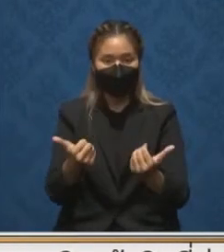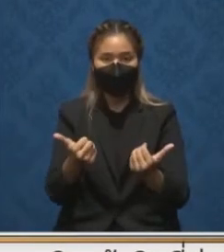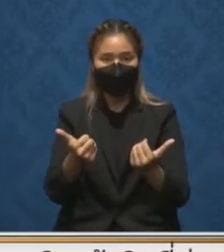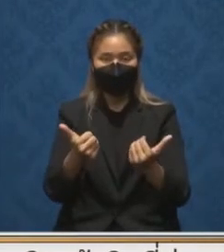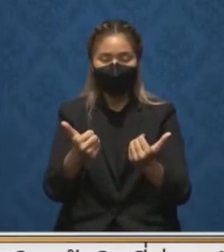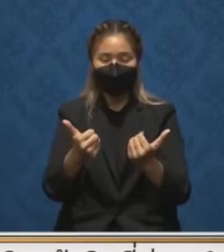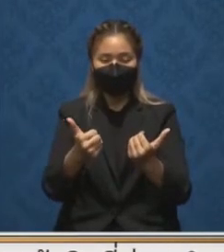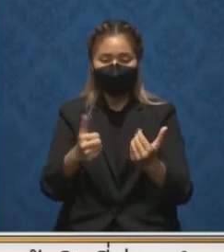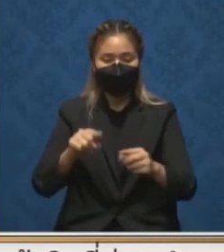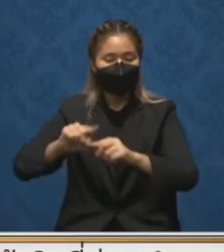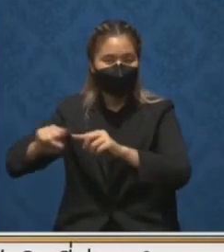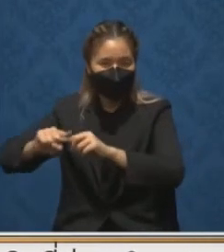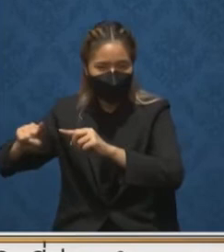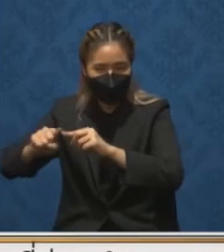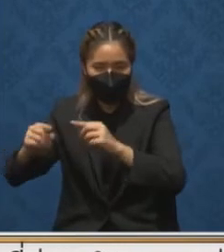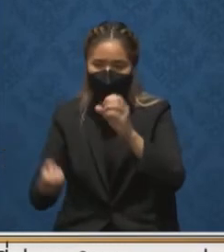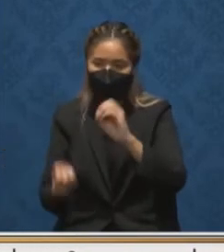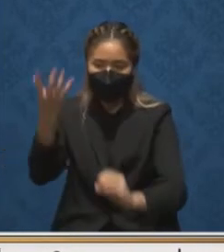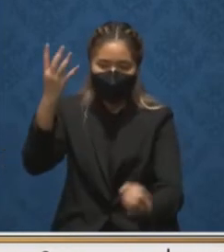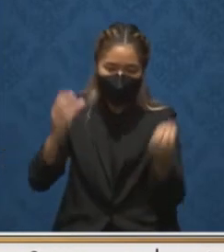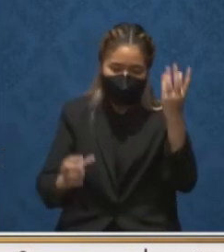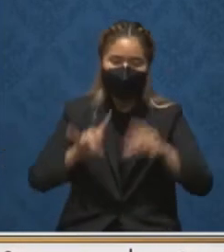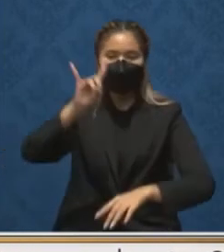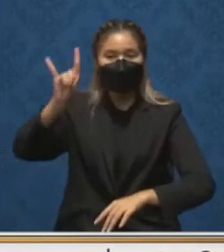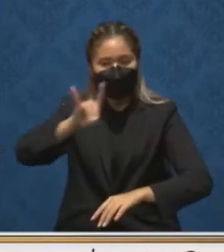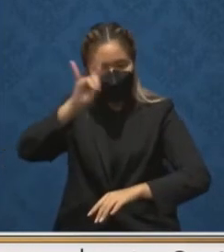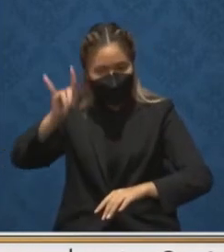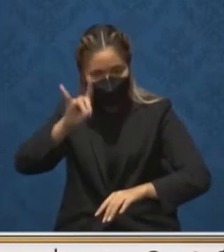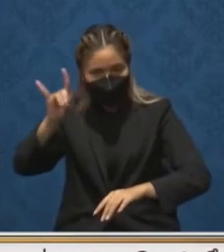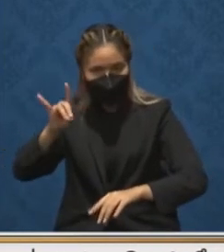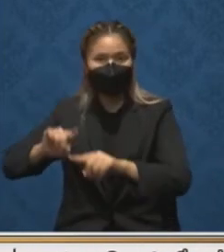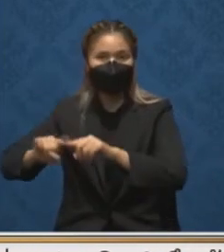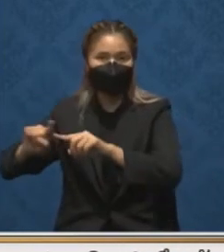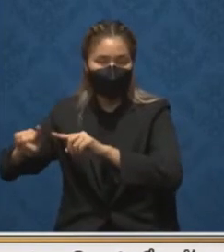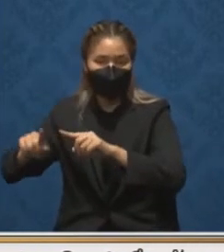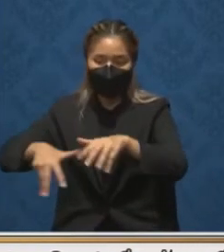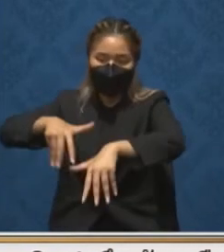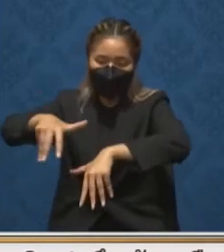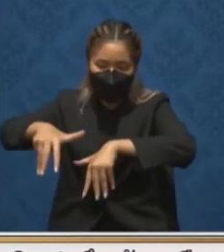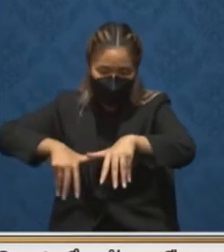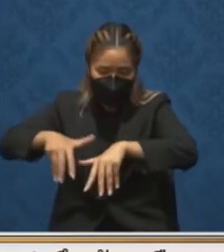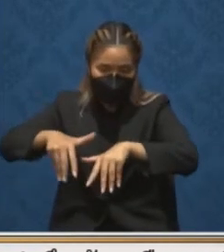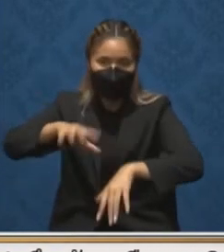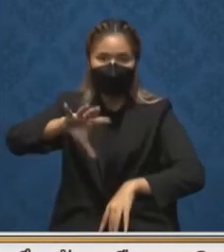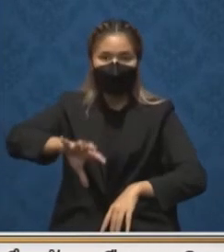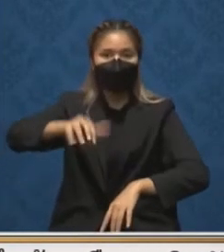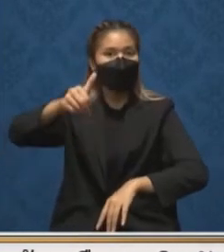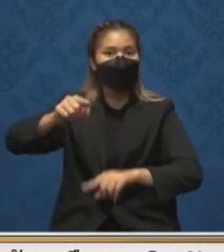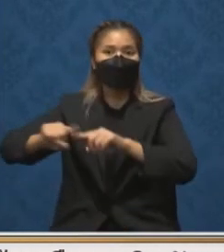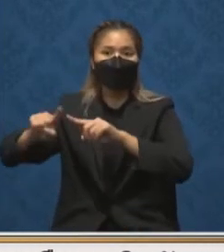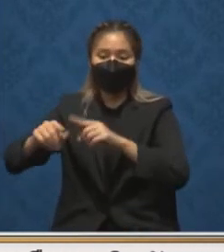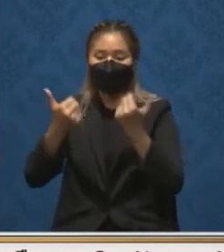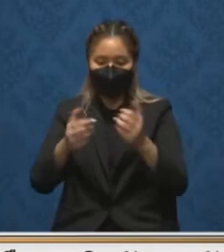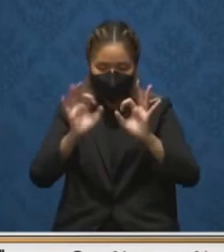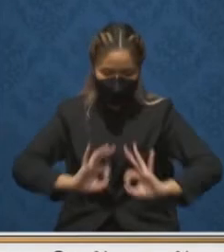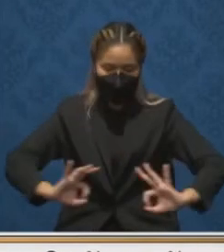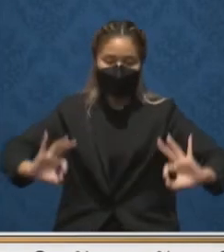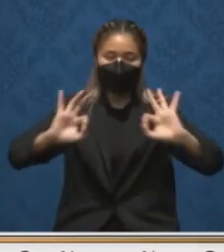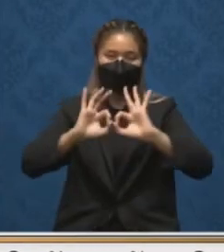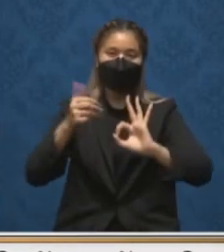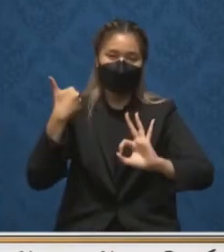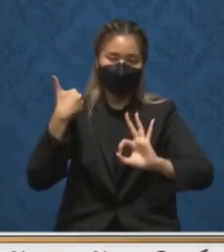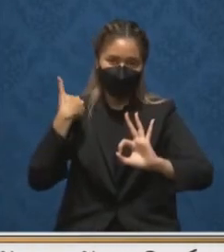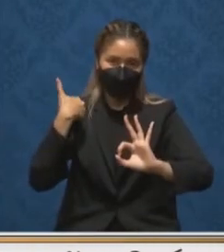พสูงมีทรัพยากรทั้งป่าไม้สัตว์ป่าที่อุดมสมบูรณ์มีชุมชนมีเมืองที่มีความสำคัญมีความยาว